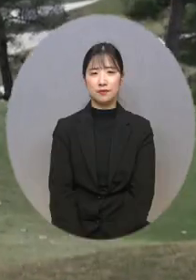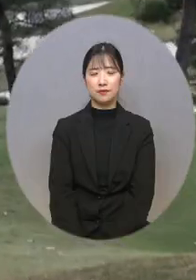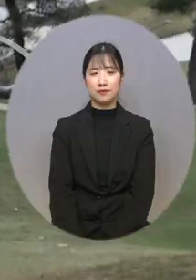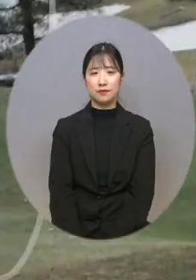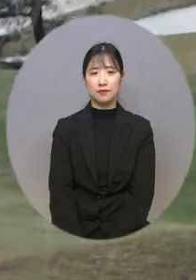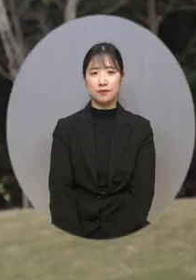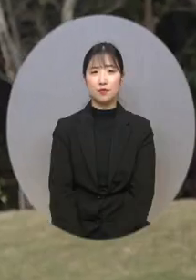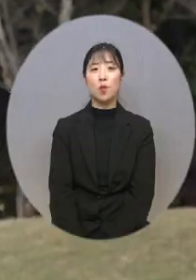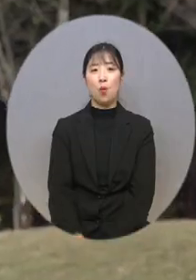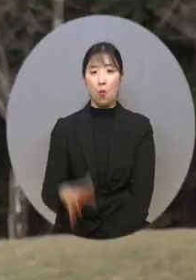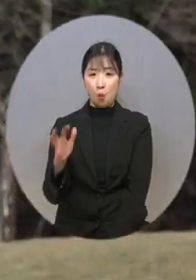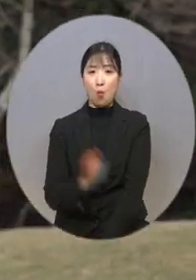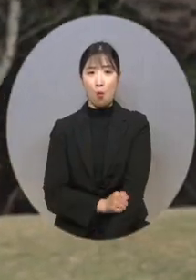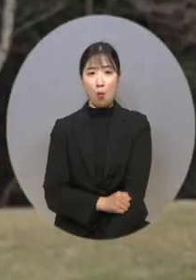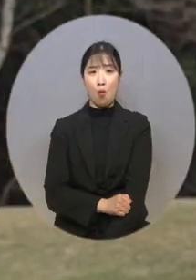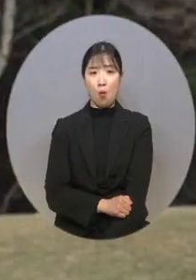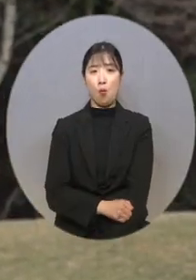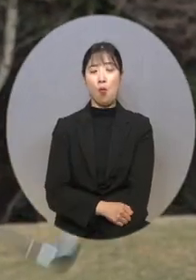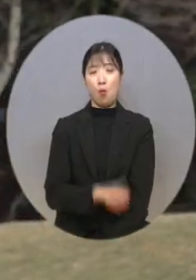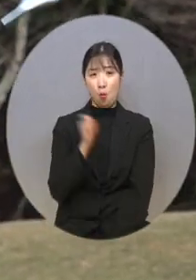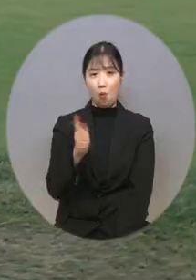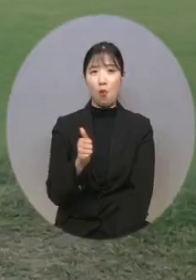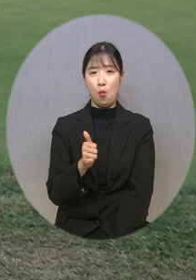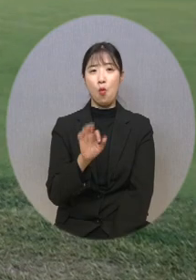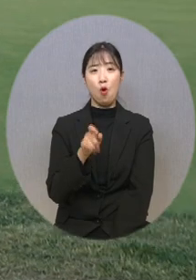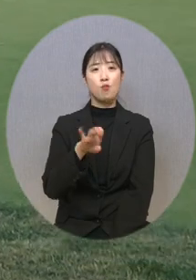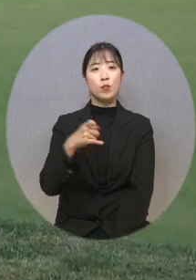나이스. 우와, 잘 쳤어. 어, 나이스 어프로치. 나이스. 우와.